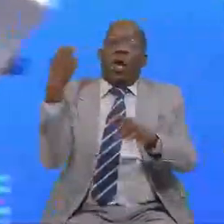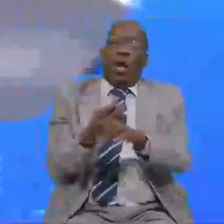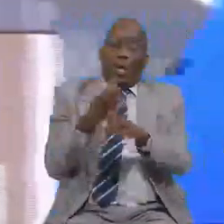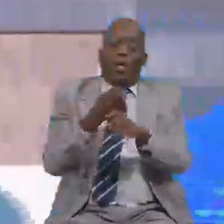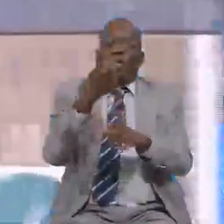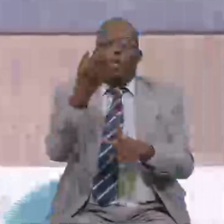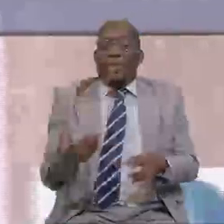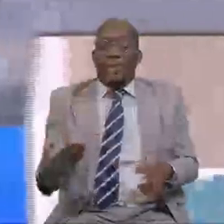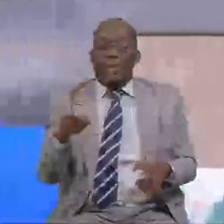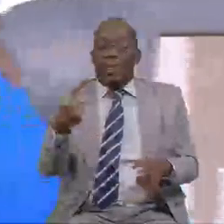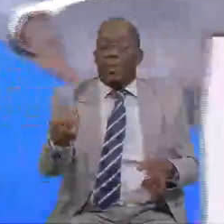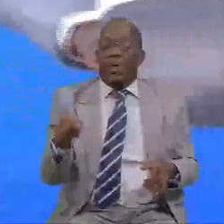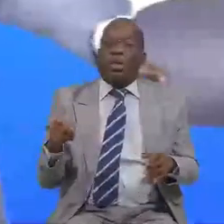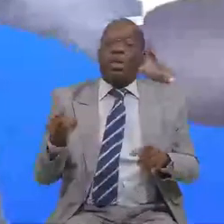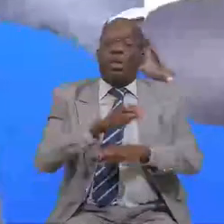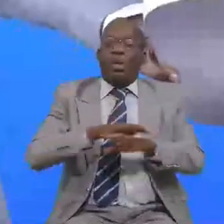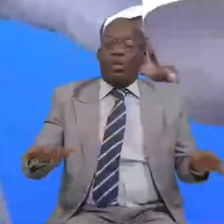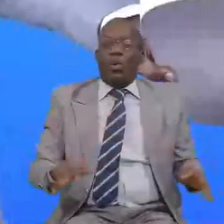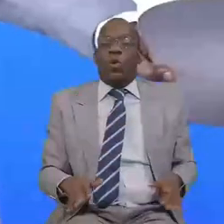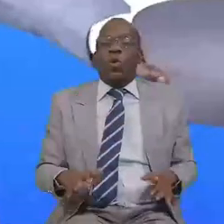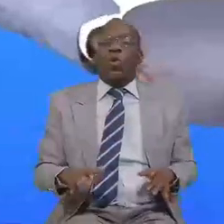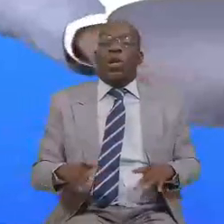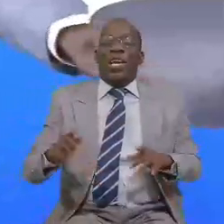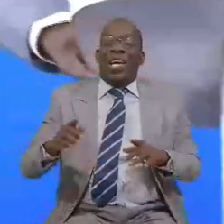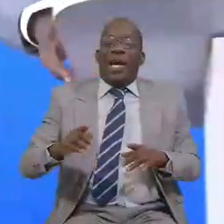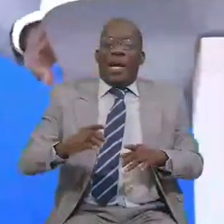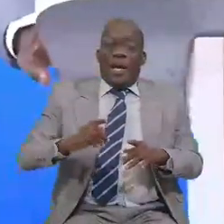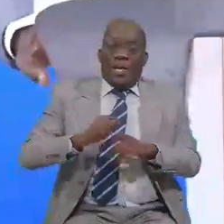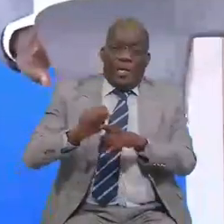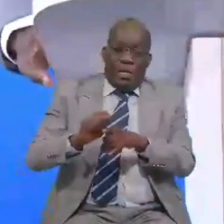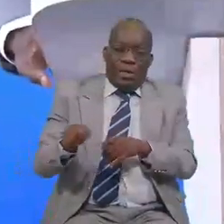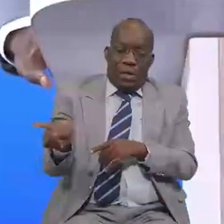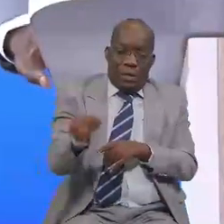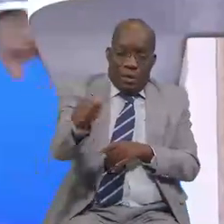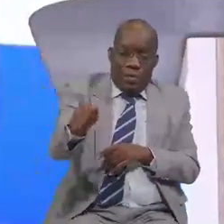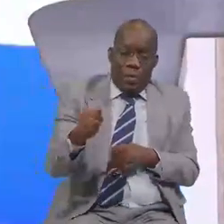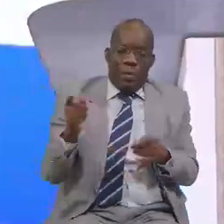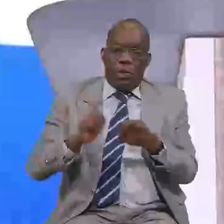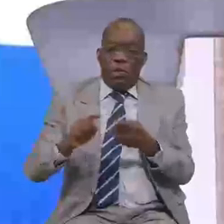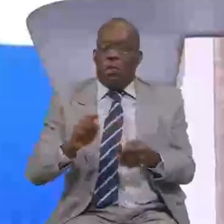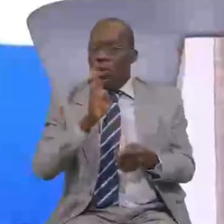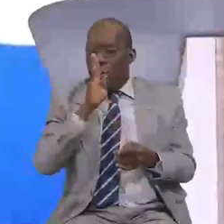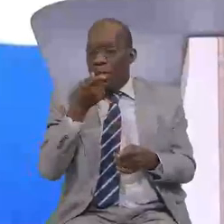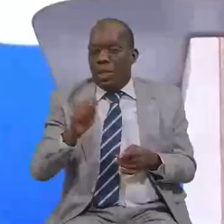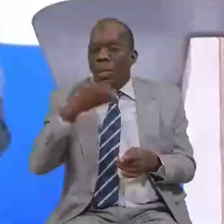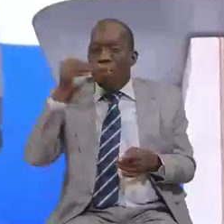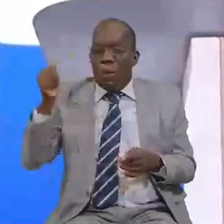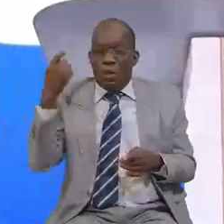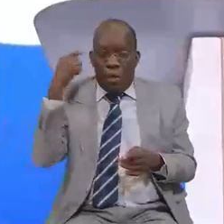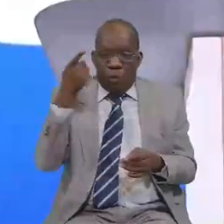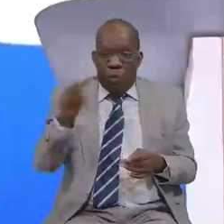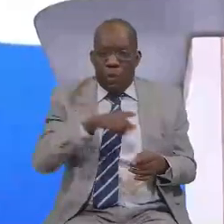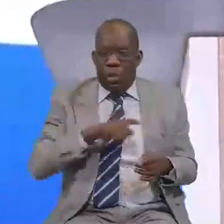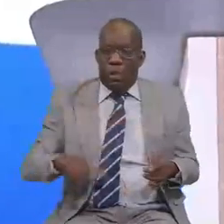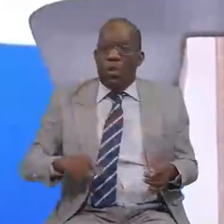Ils ne sont pas encore vidés pour être le meilleur pour le Seigneur, il dit, ah, ça c'est